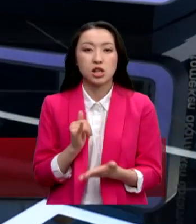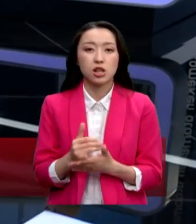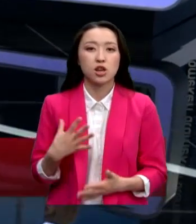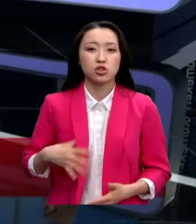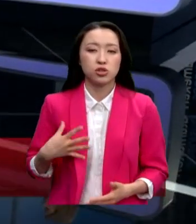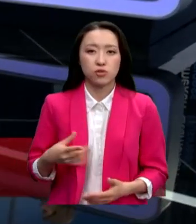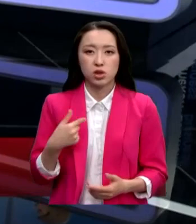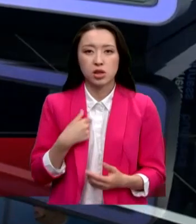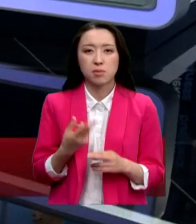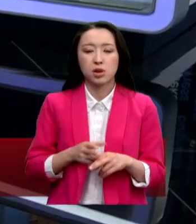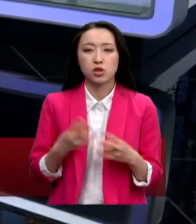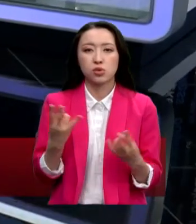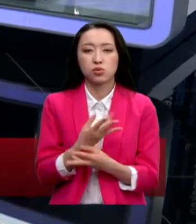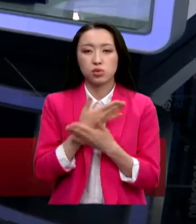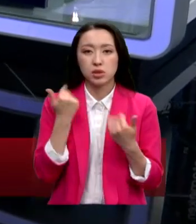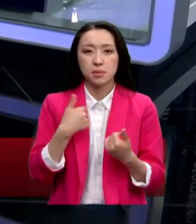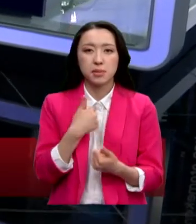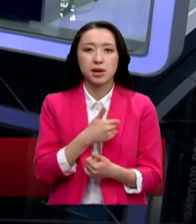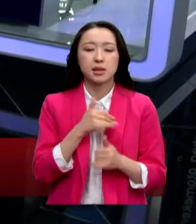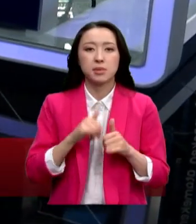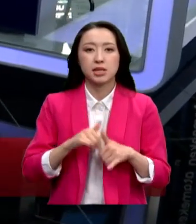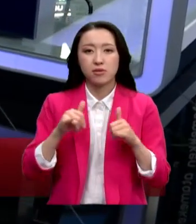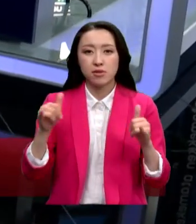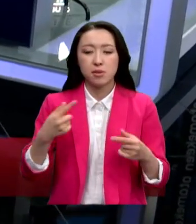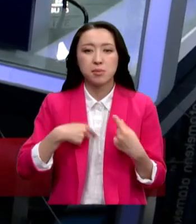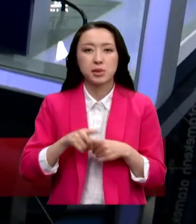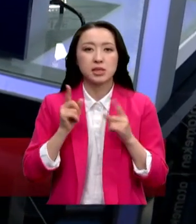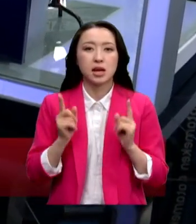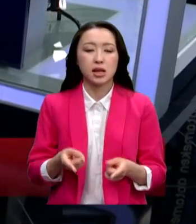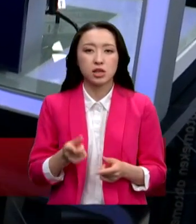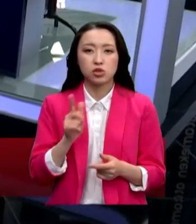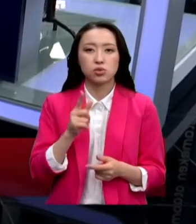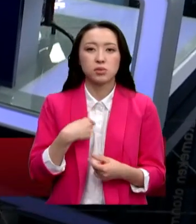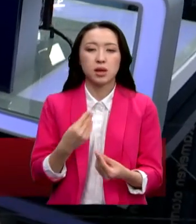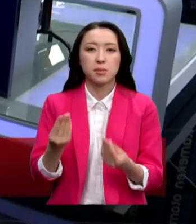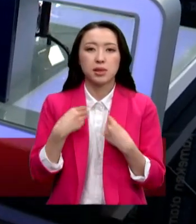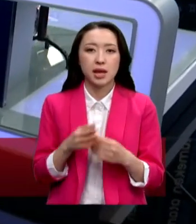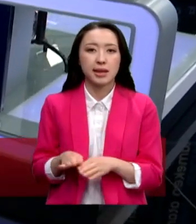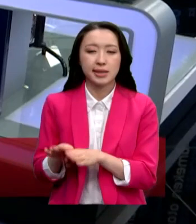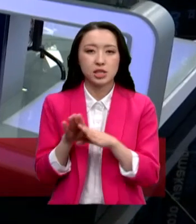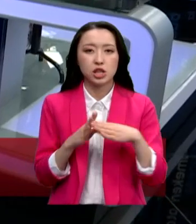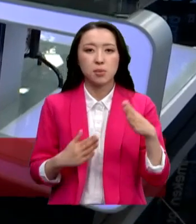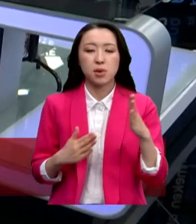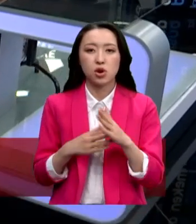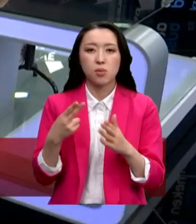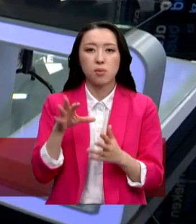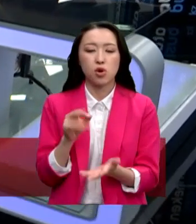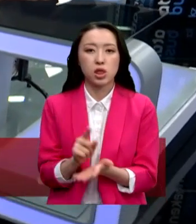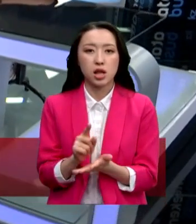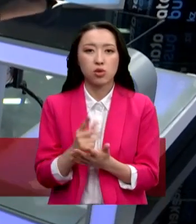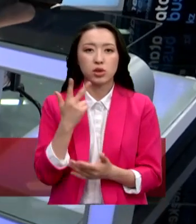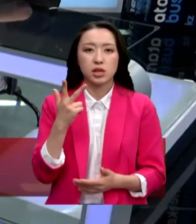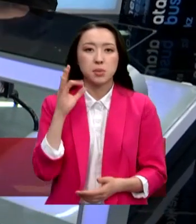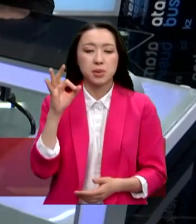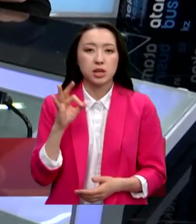это не нужно. Мы хотим развиваться. Мы согласны, чтобы нам дали единый порог по налогу